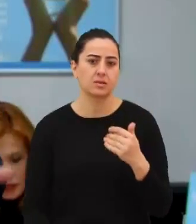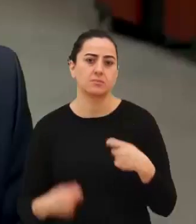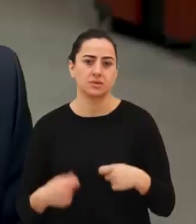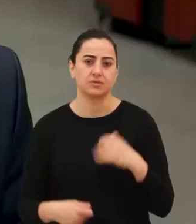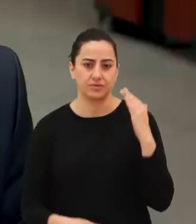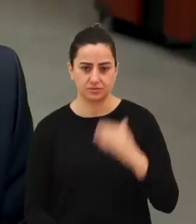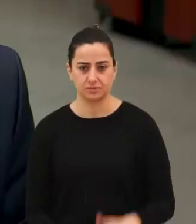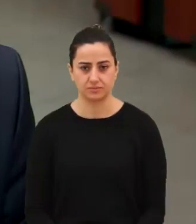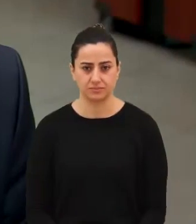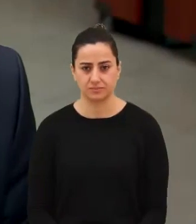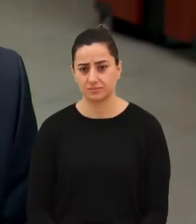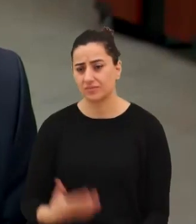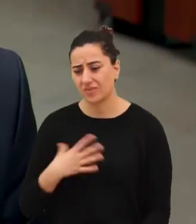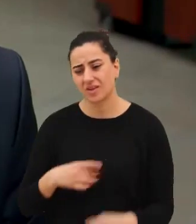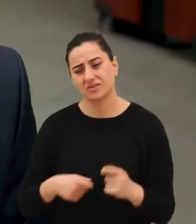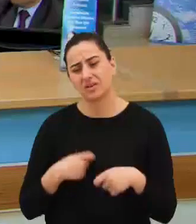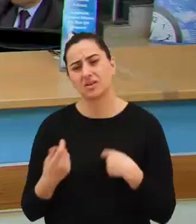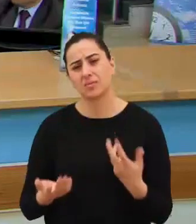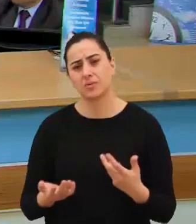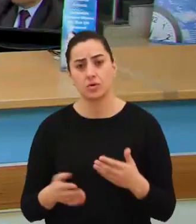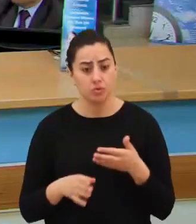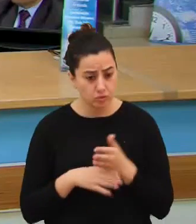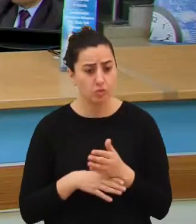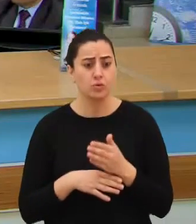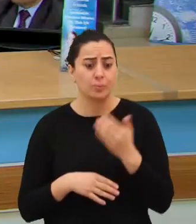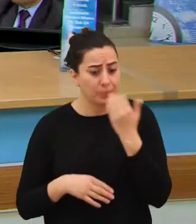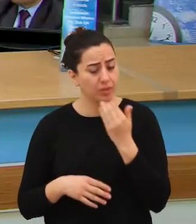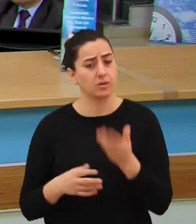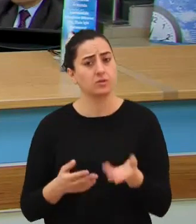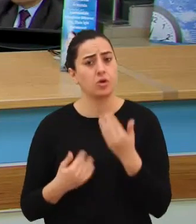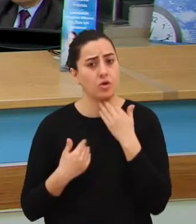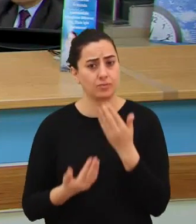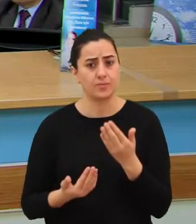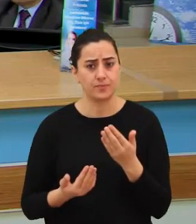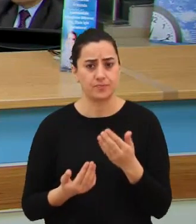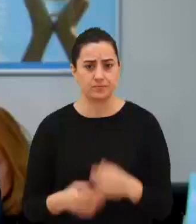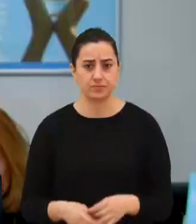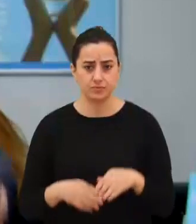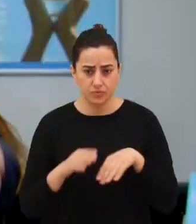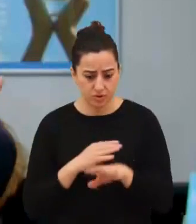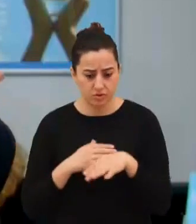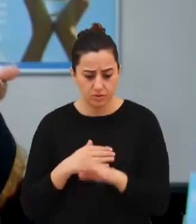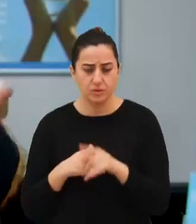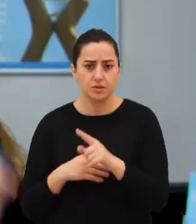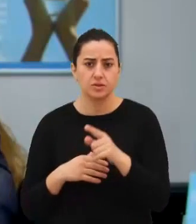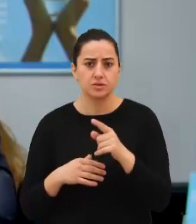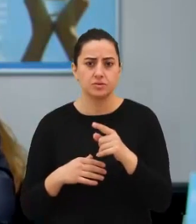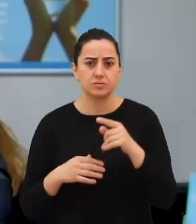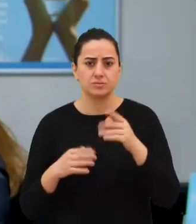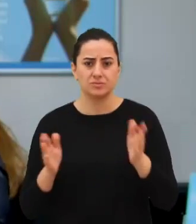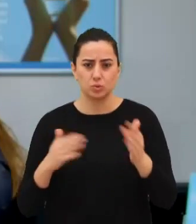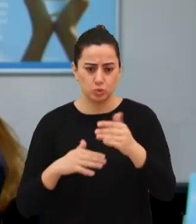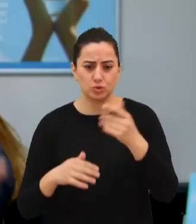geçer. Ya istersen abartmayalım ha Nurhan. Yok yok öyle. Misal printerlar da öyle. Ya printer o kadar ucuza satıyorlar